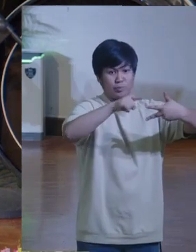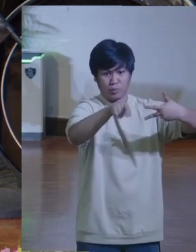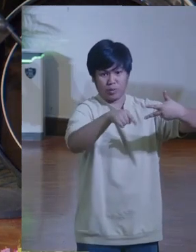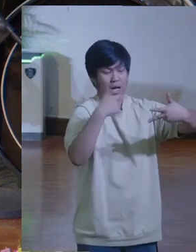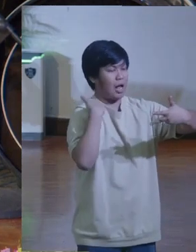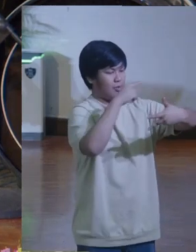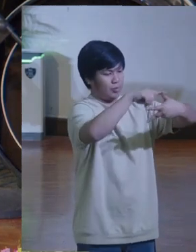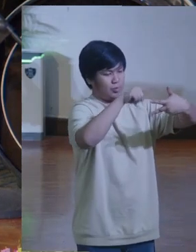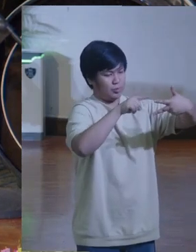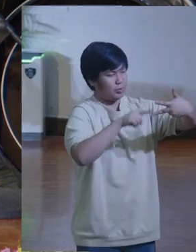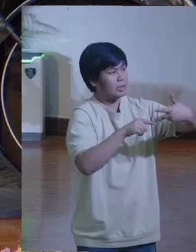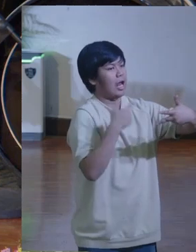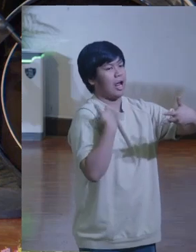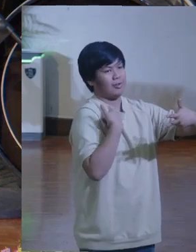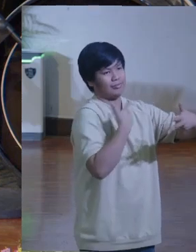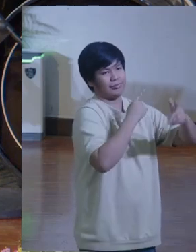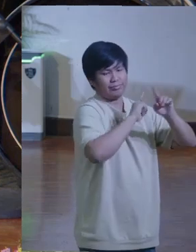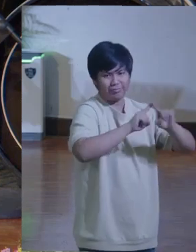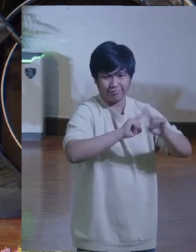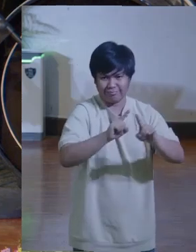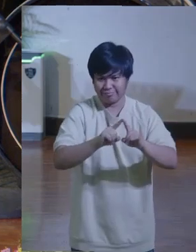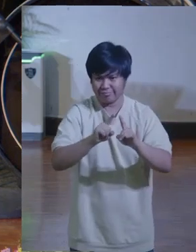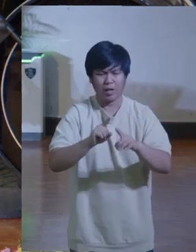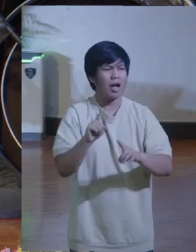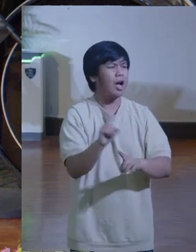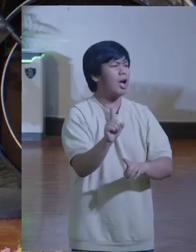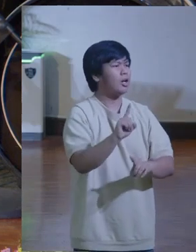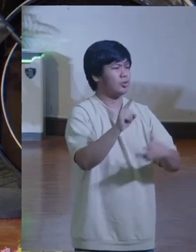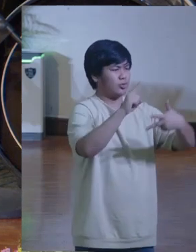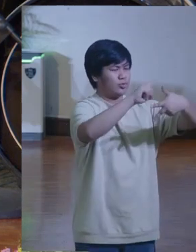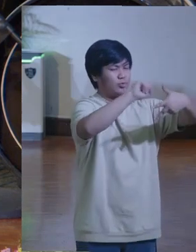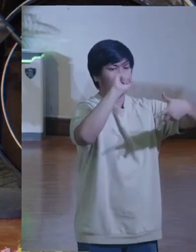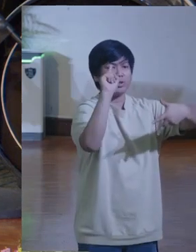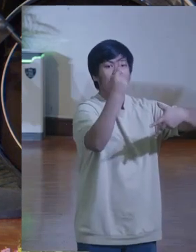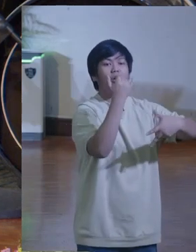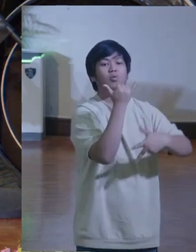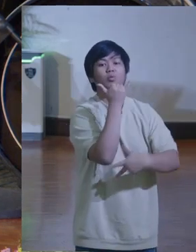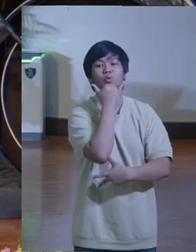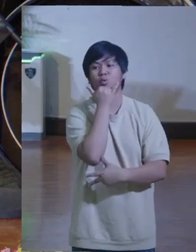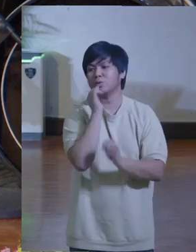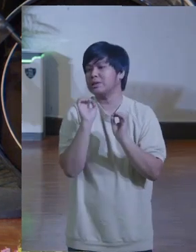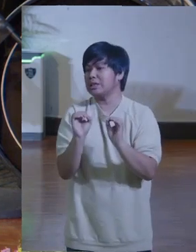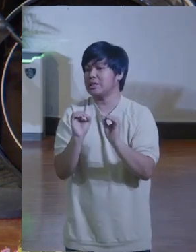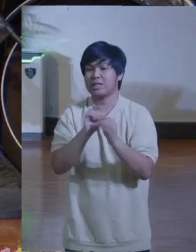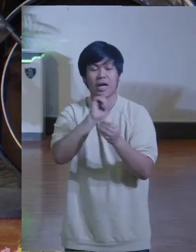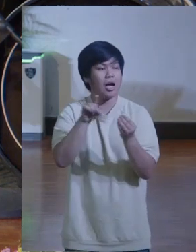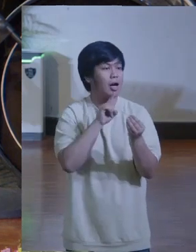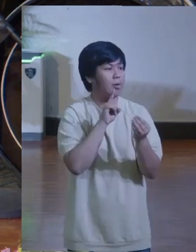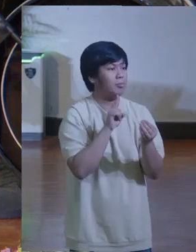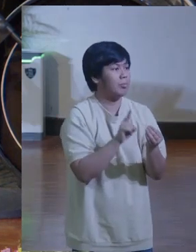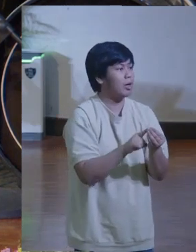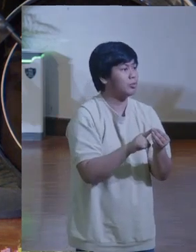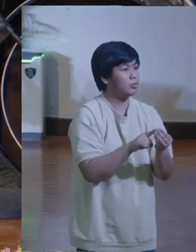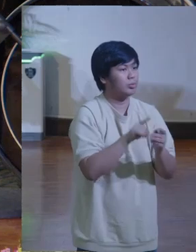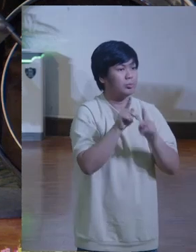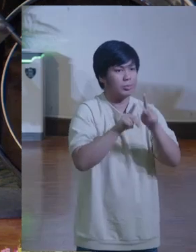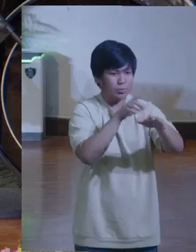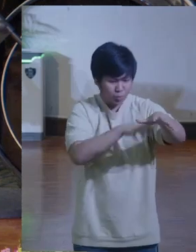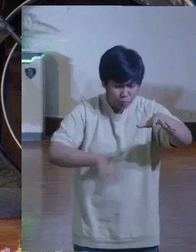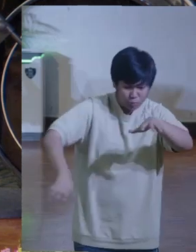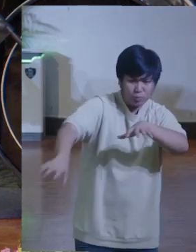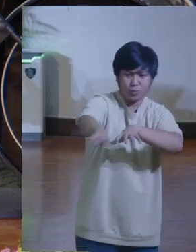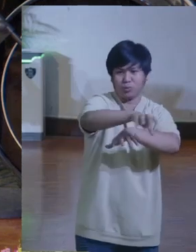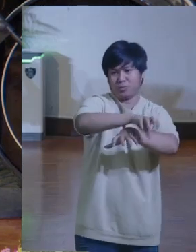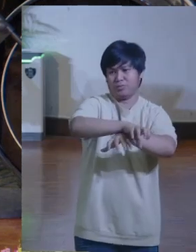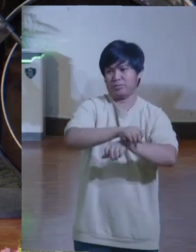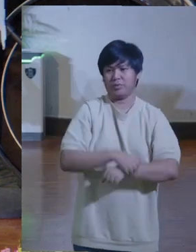natin ang maling katuruan. Ano ba ang maling tinuturo ng ating kultura at ng ating paligid?